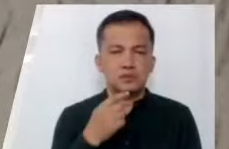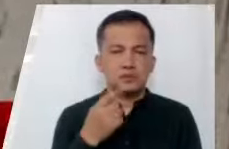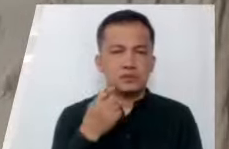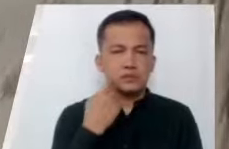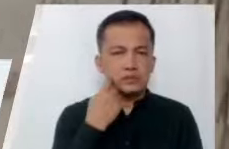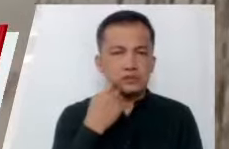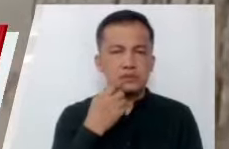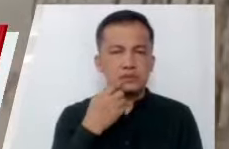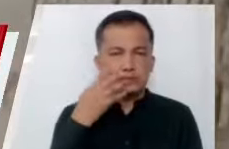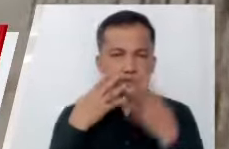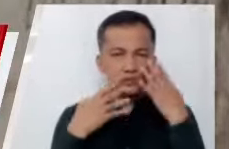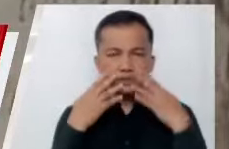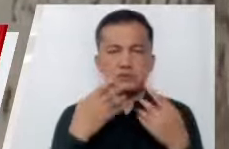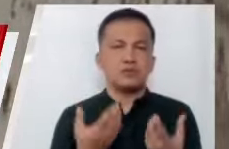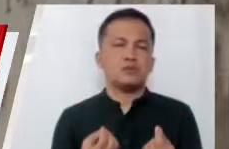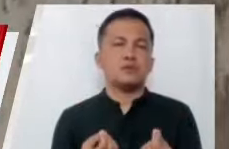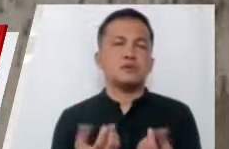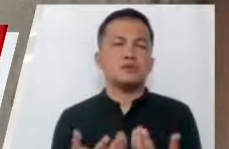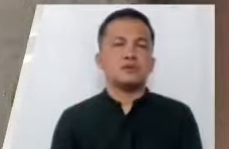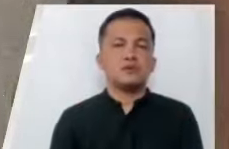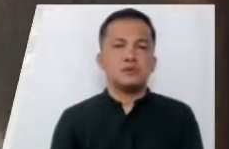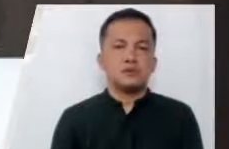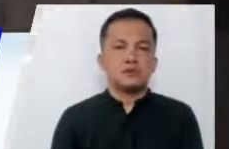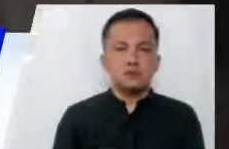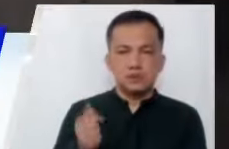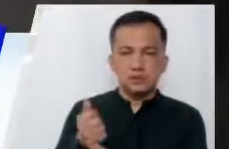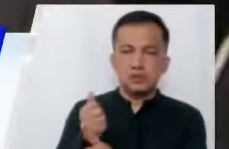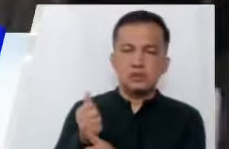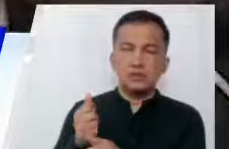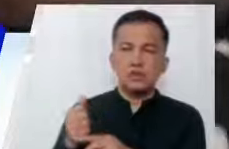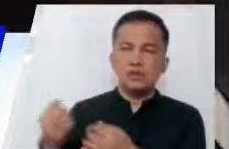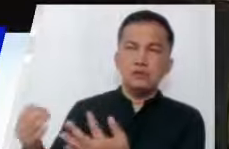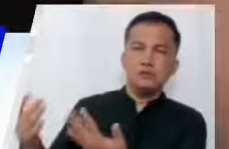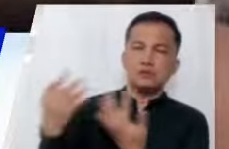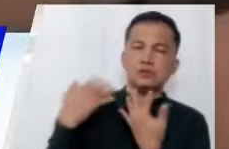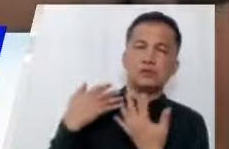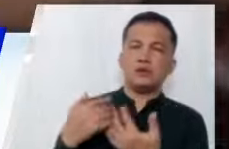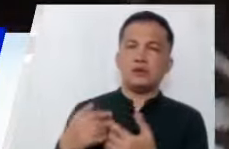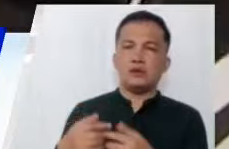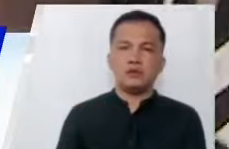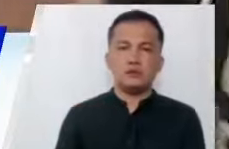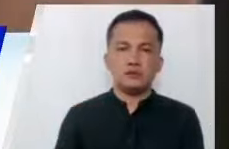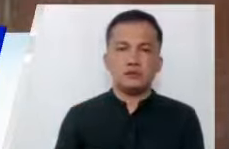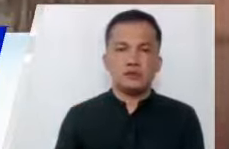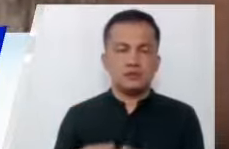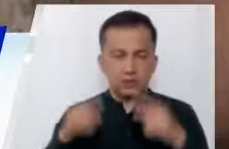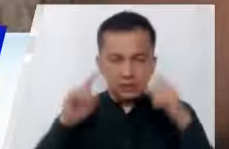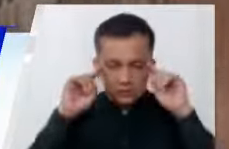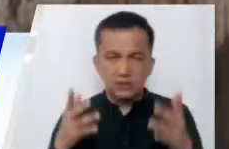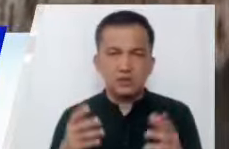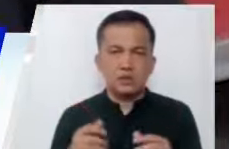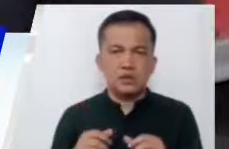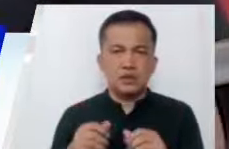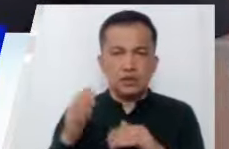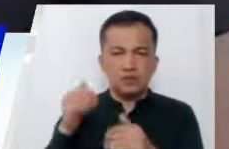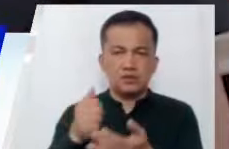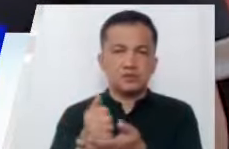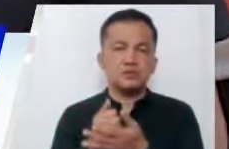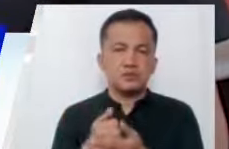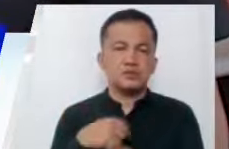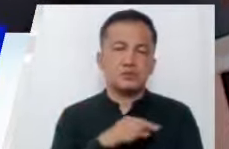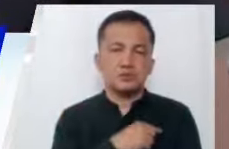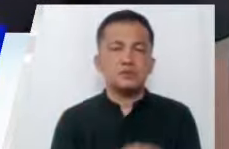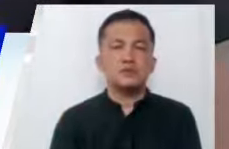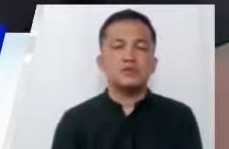na pa akong magawa. Sinandyan na po. Hindi namin po alam. Sana matulungan kami. Sana matulungan kami. Ayon